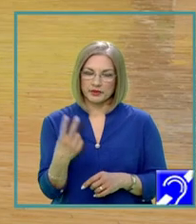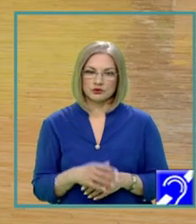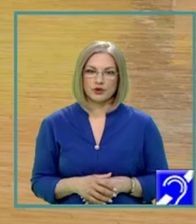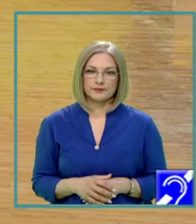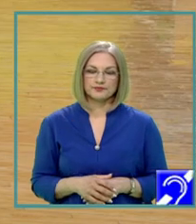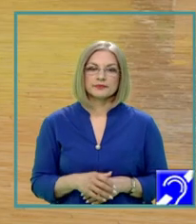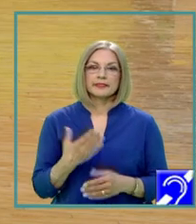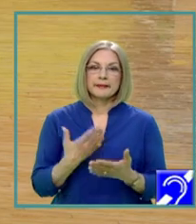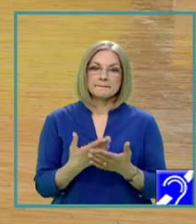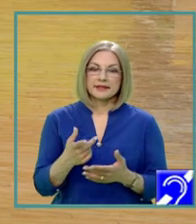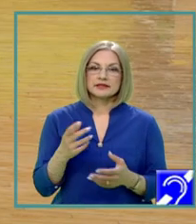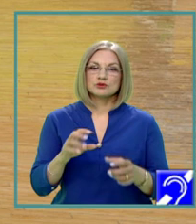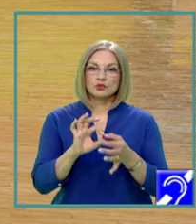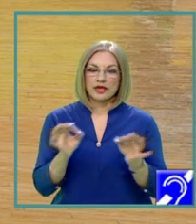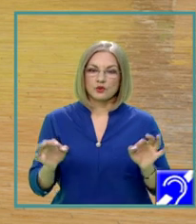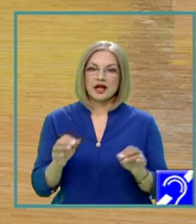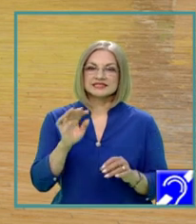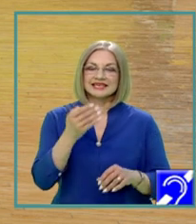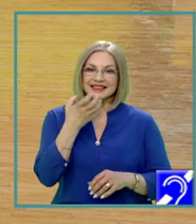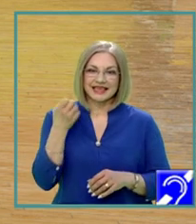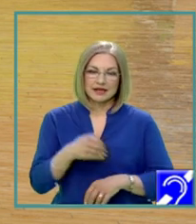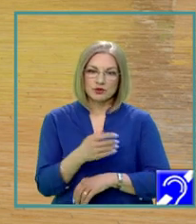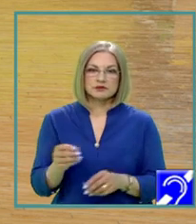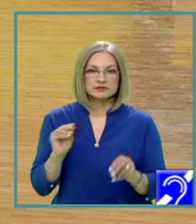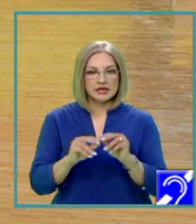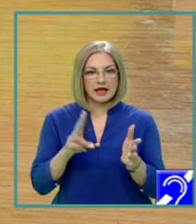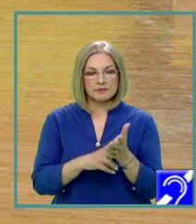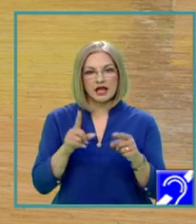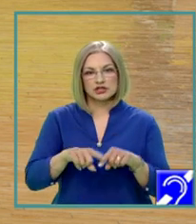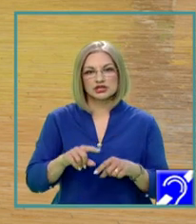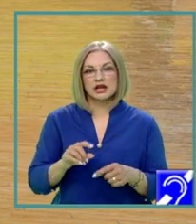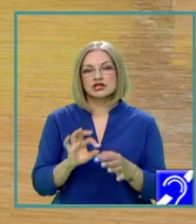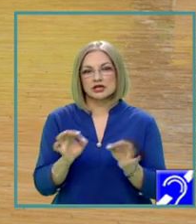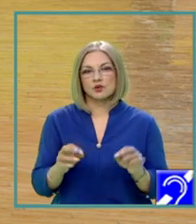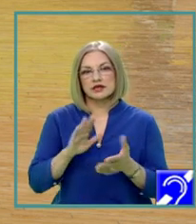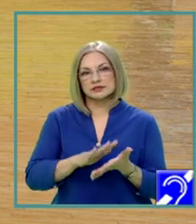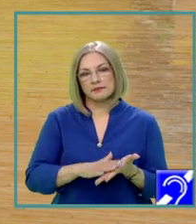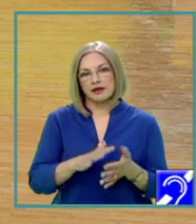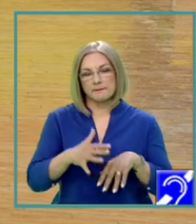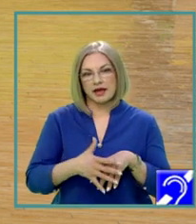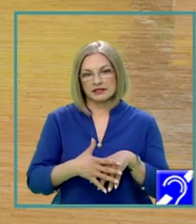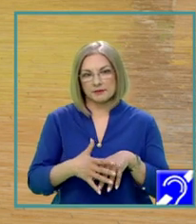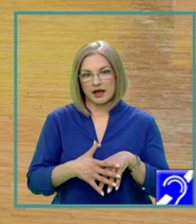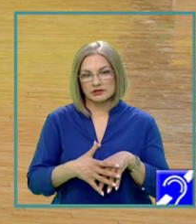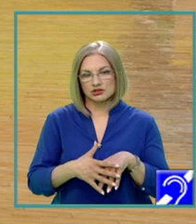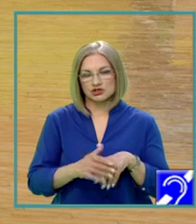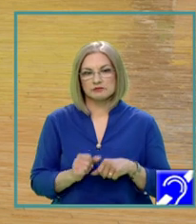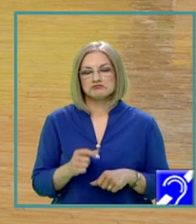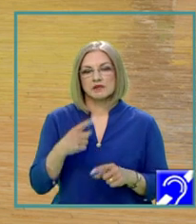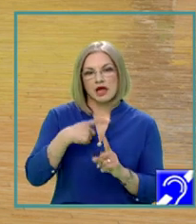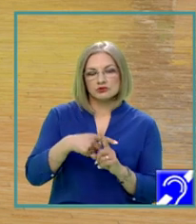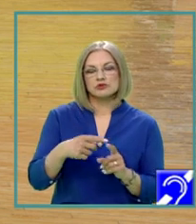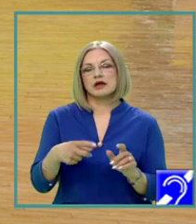termochimice putem să aplicăm aceleași operații matematice pe care le am întâlnit la ecuațiile algebrice adunare scădere înmulțire